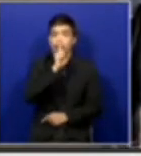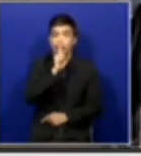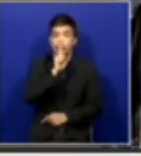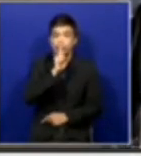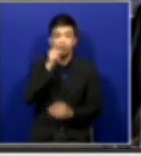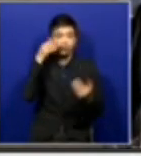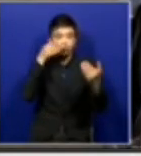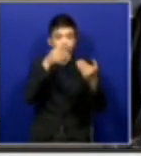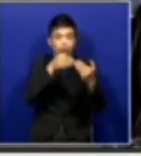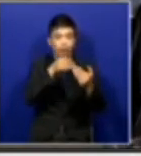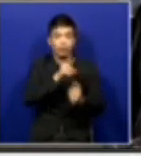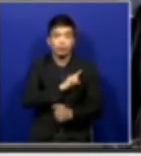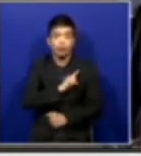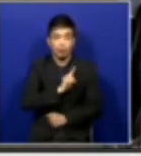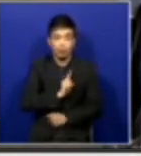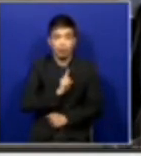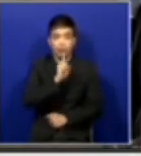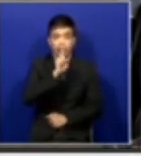ท่านประธานครับ